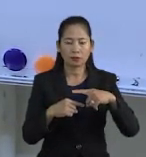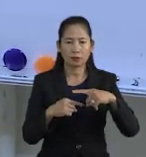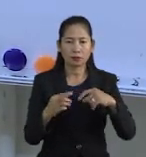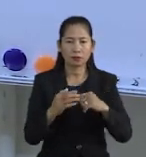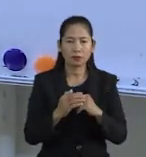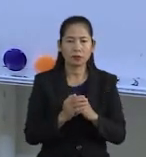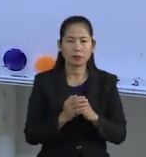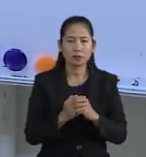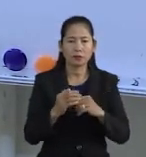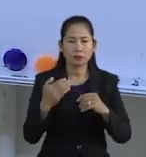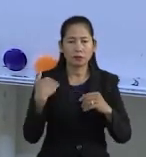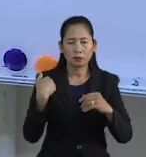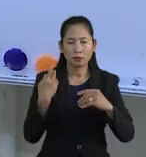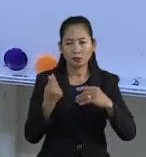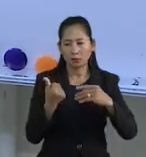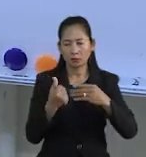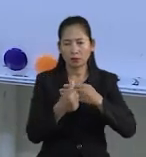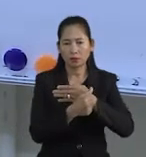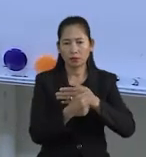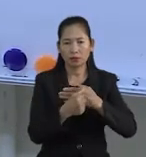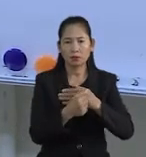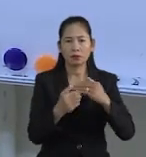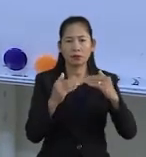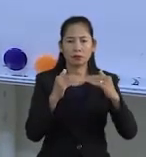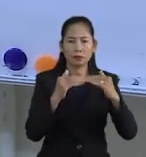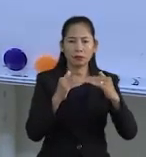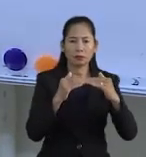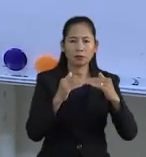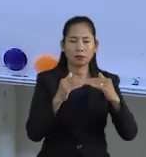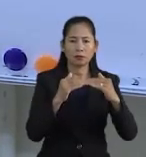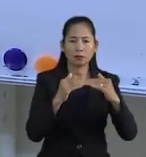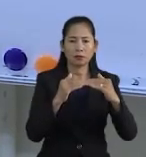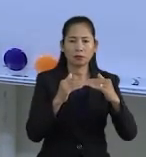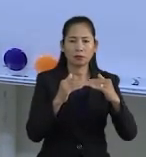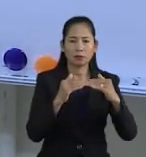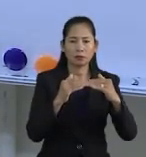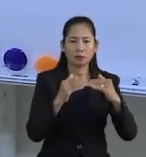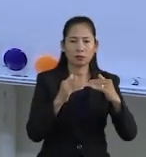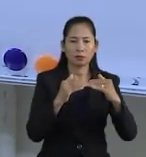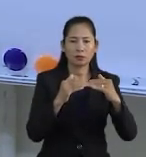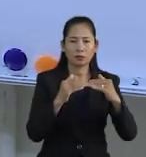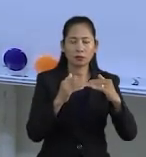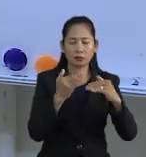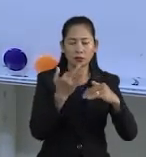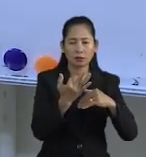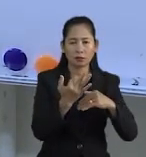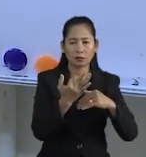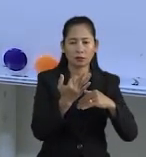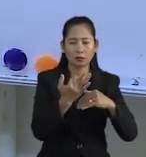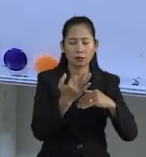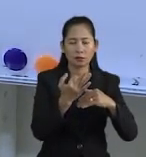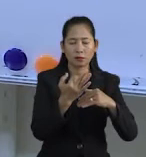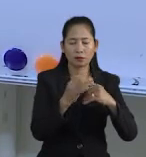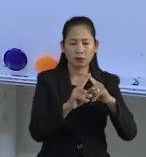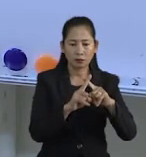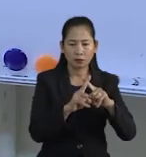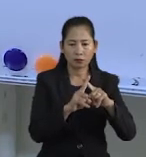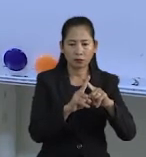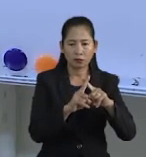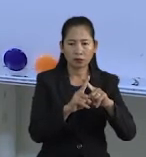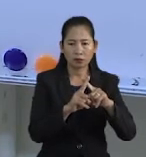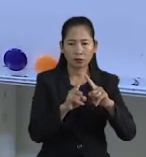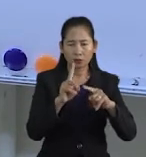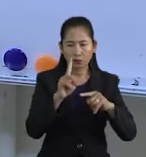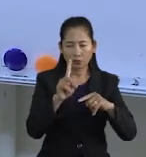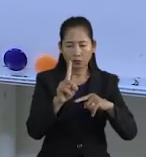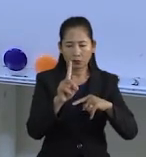miên làm lại mãn con à miên làm lại Rám bầy con ơi mà con